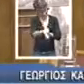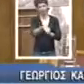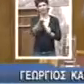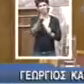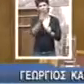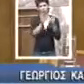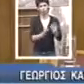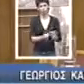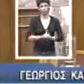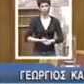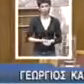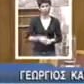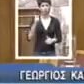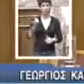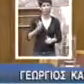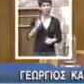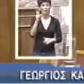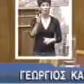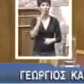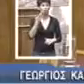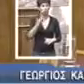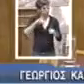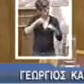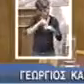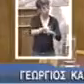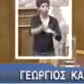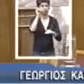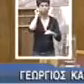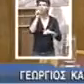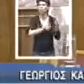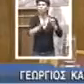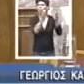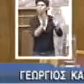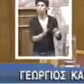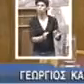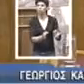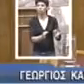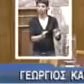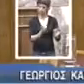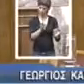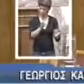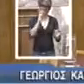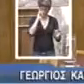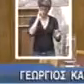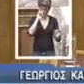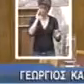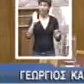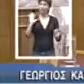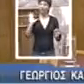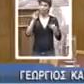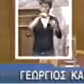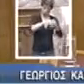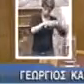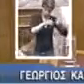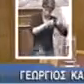νέος 20 ετών μπαίνει στο πανεπιστήμιο. Ποιο είναι το πρότυπο? Ότι κοίταξε, αν δεν ενταχθεί σε